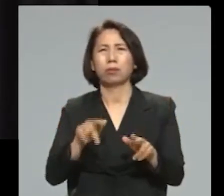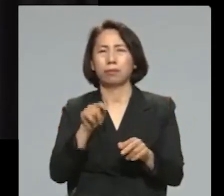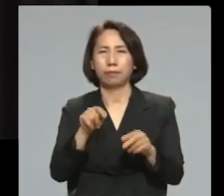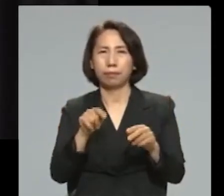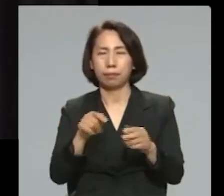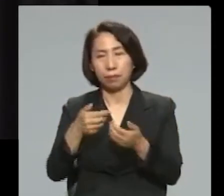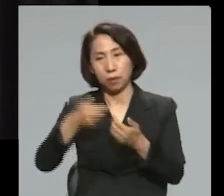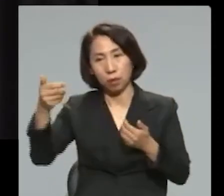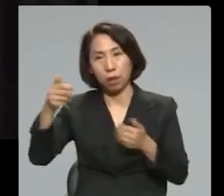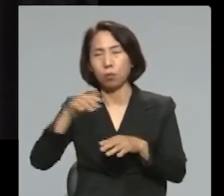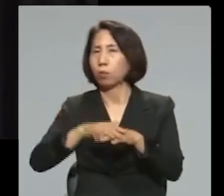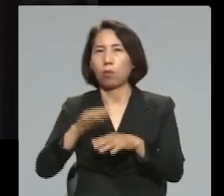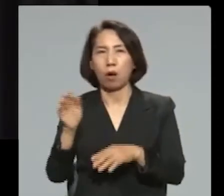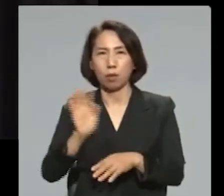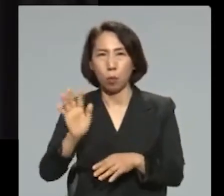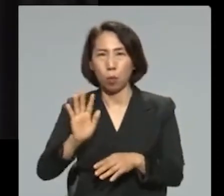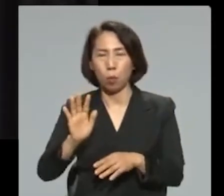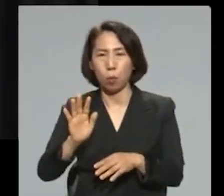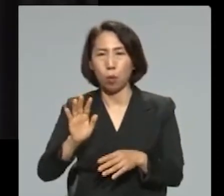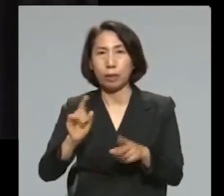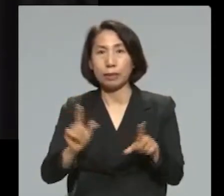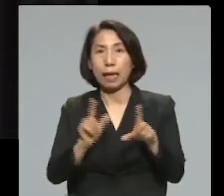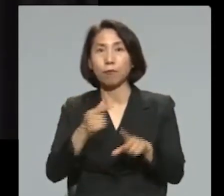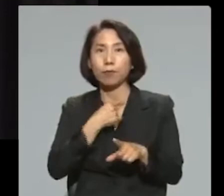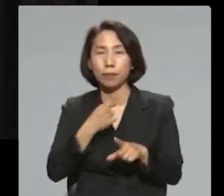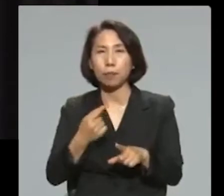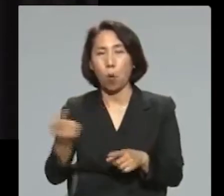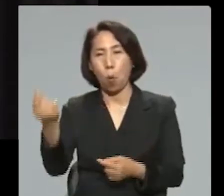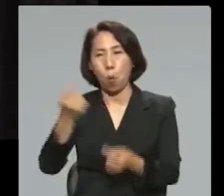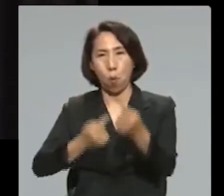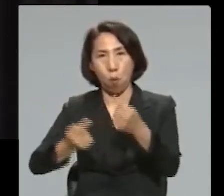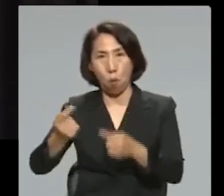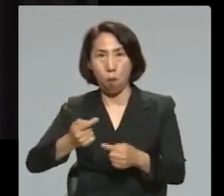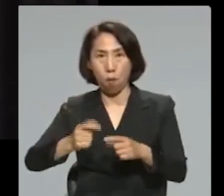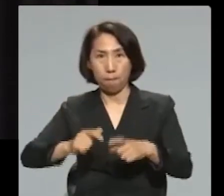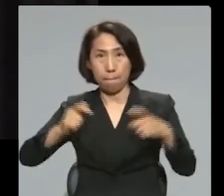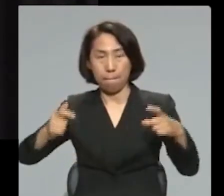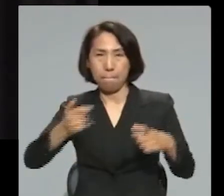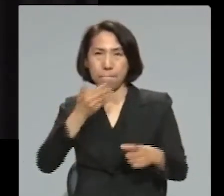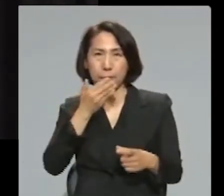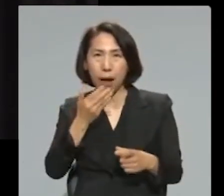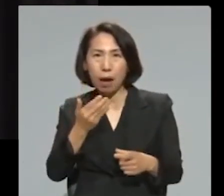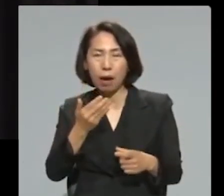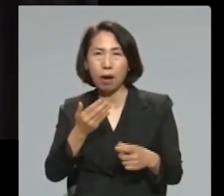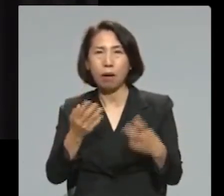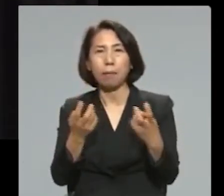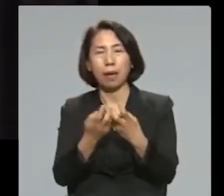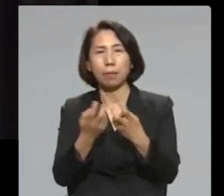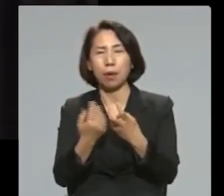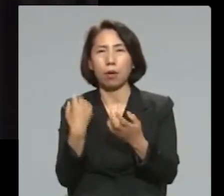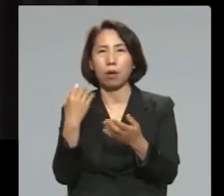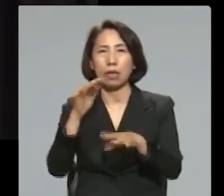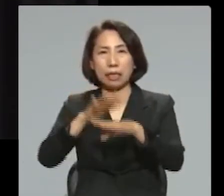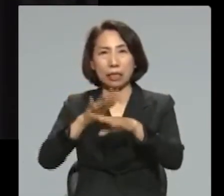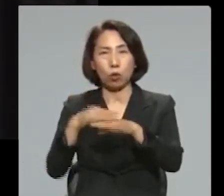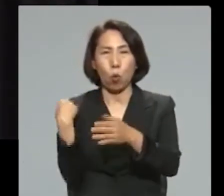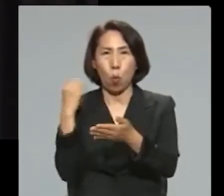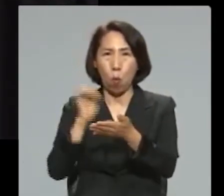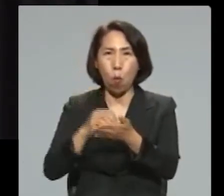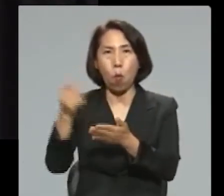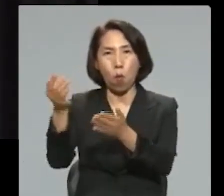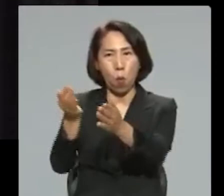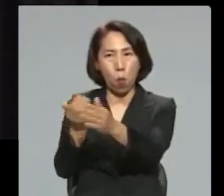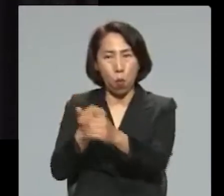떠나는 농촌이 아니라 살고 싶은 고장으로 외부 인구를 유입할 수 있는 귀농 귀촌 지원 정책이